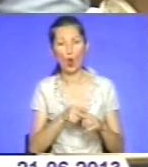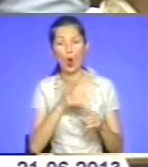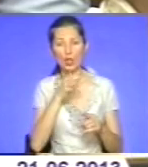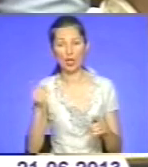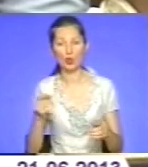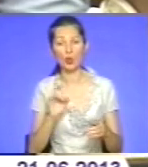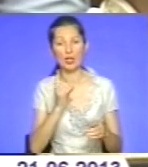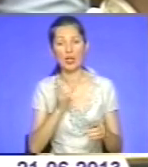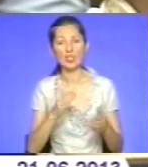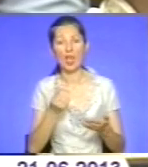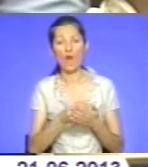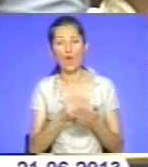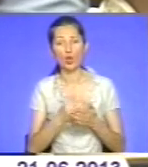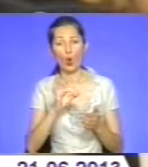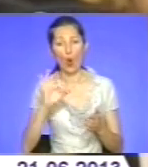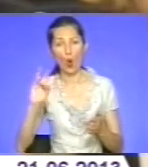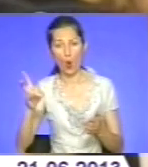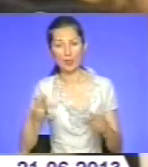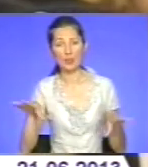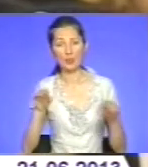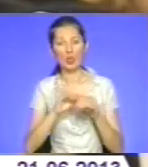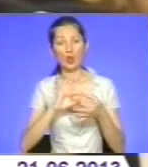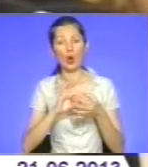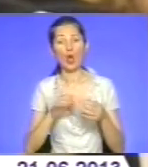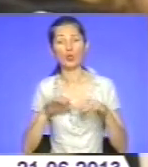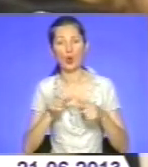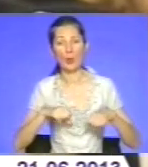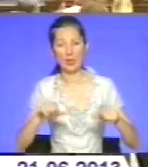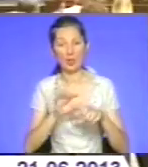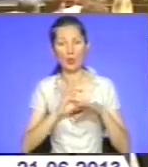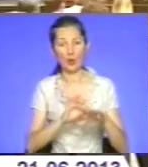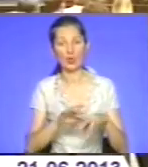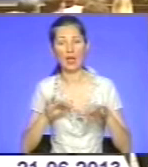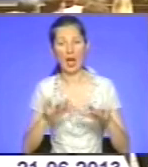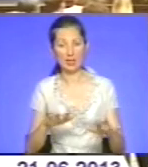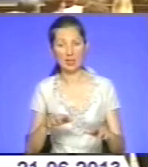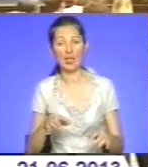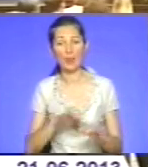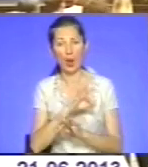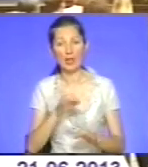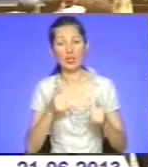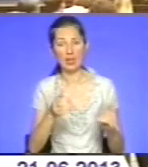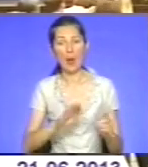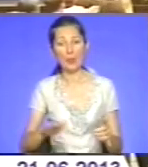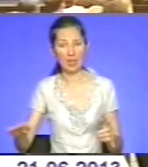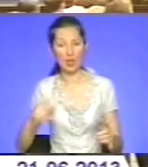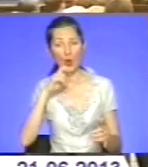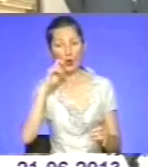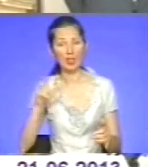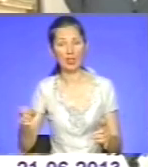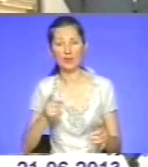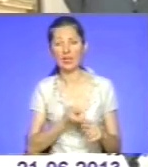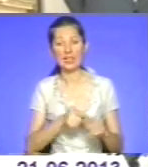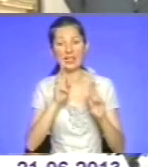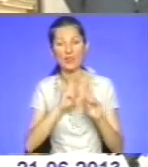Вітчизняним олімпійським комітетом проводитимуть спортивні акції та проекти для маленьких українців. Які саме, поки що невідомо, однак результат від